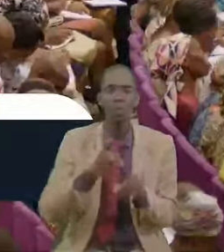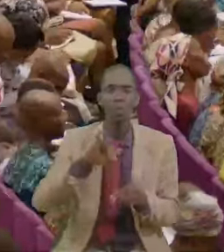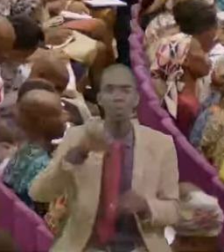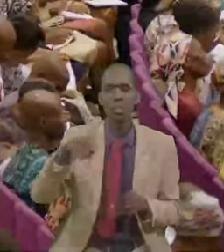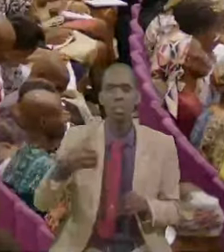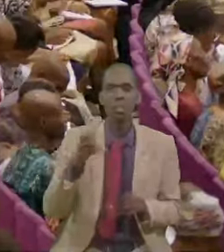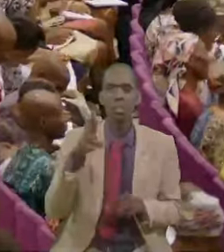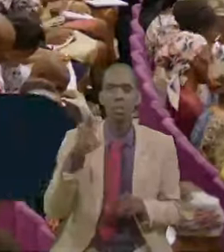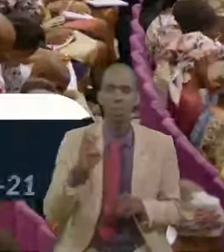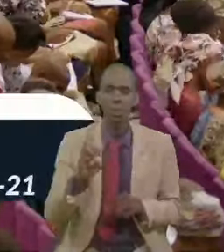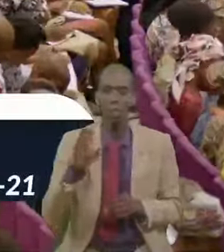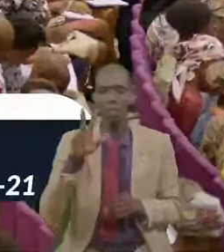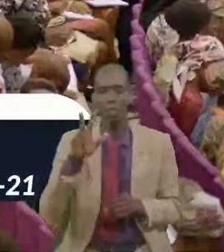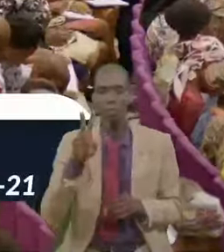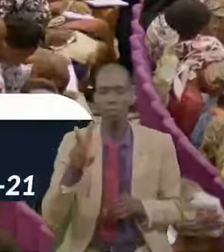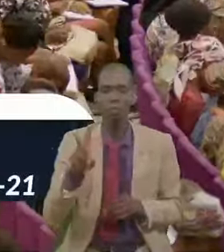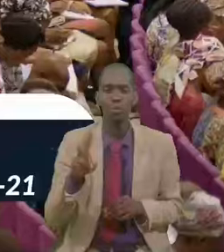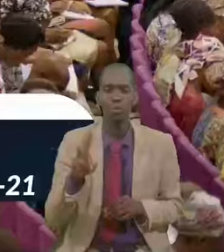32. Jérémie, chapitre